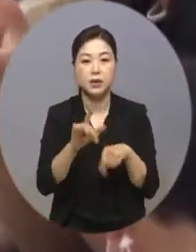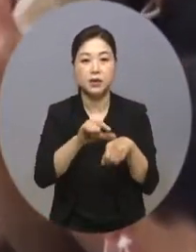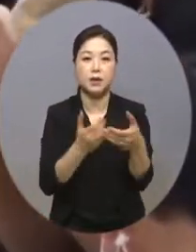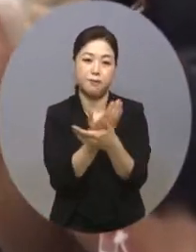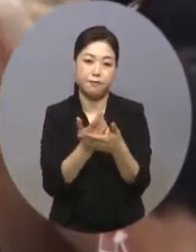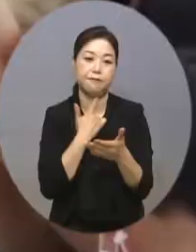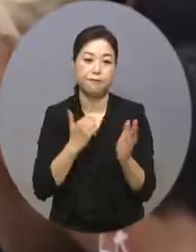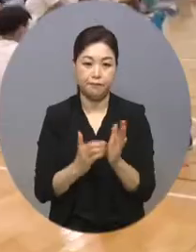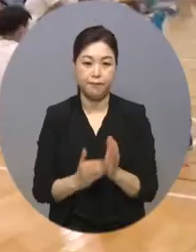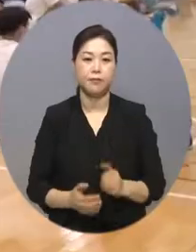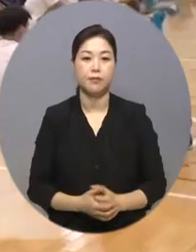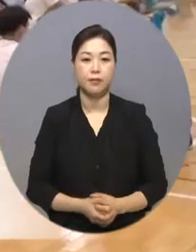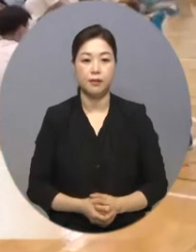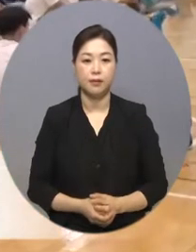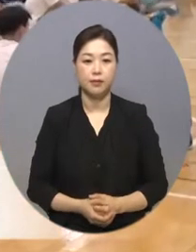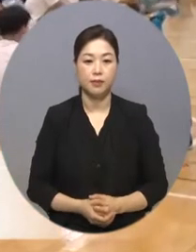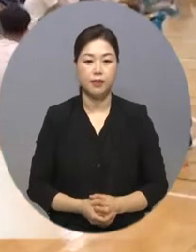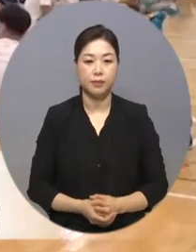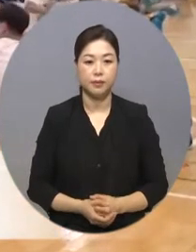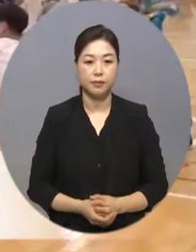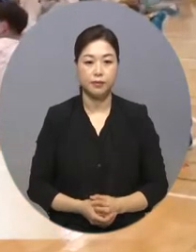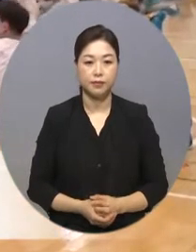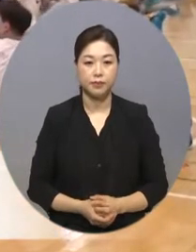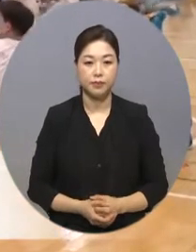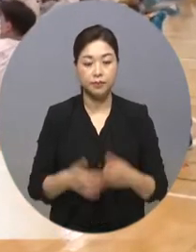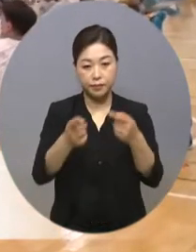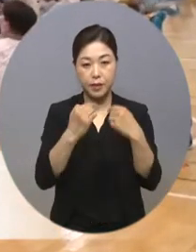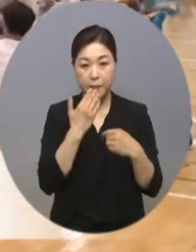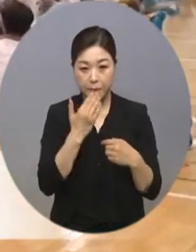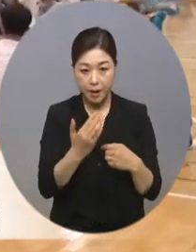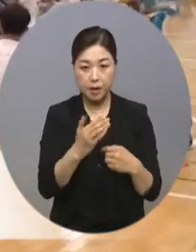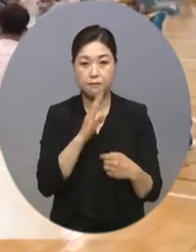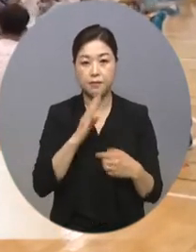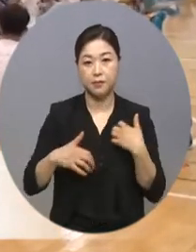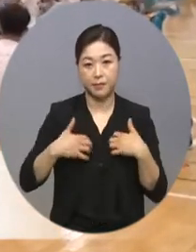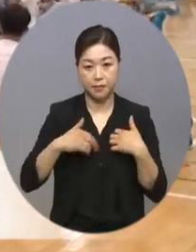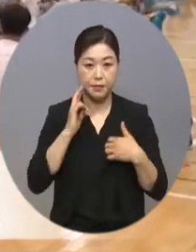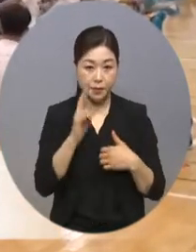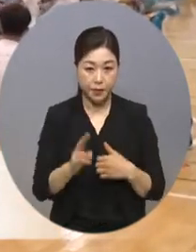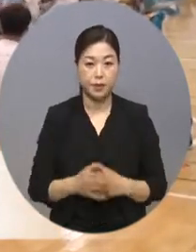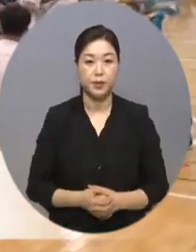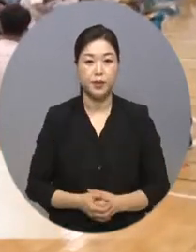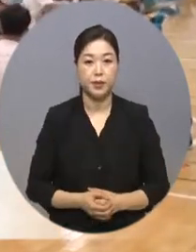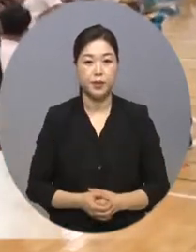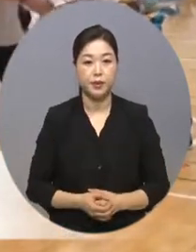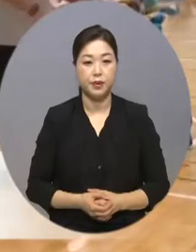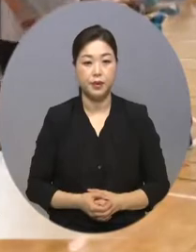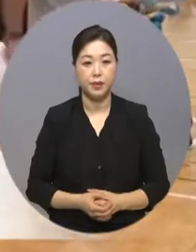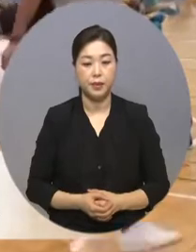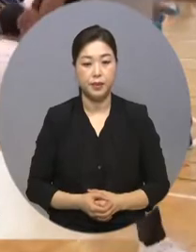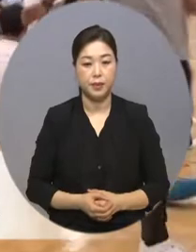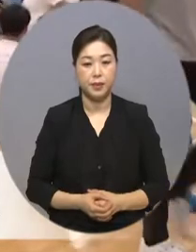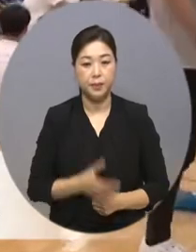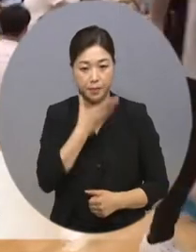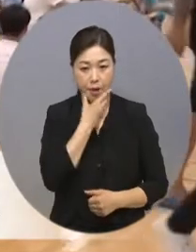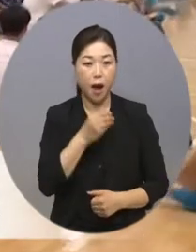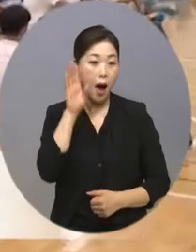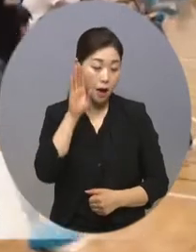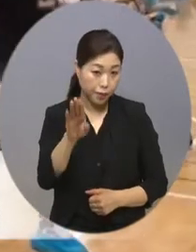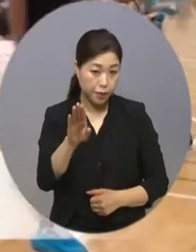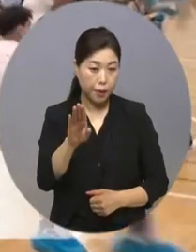보냈습니다. 이렇게 참석할 수 있어서 너무너무 기쁘고 행복했습니다.